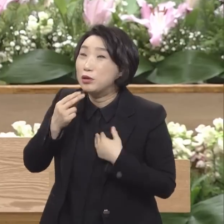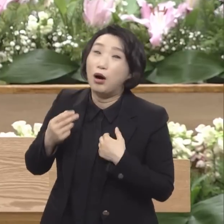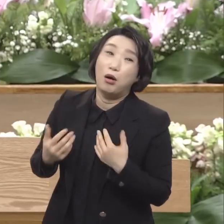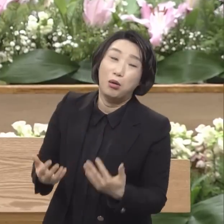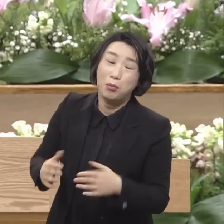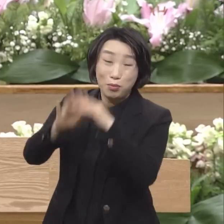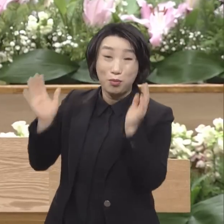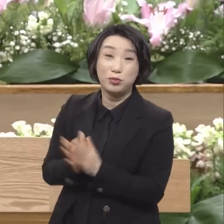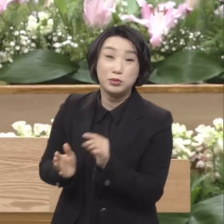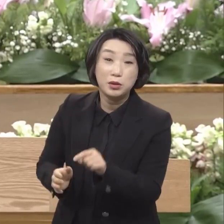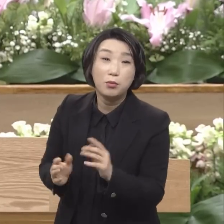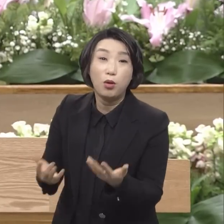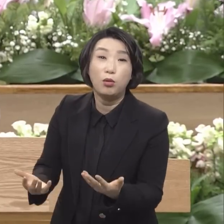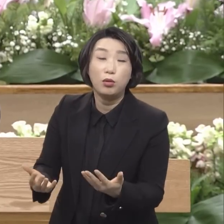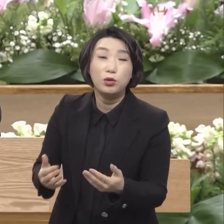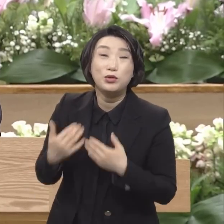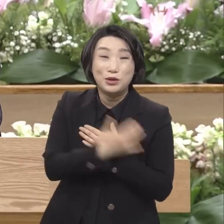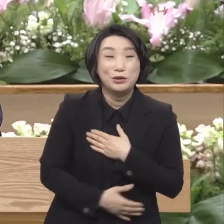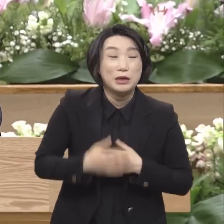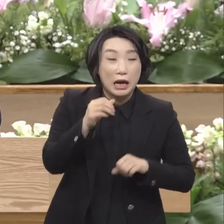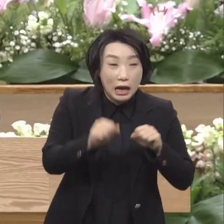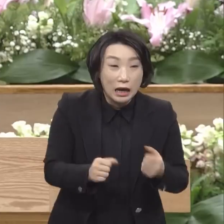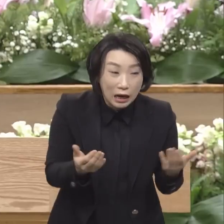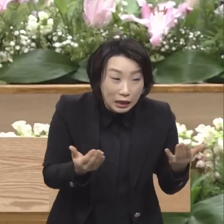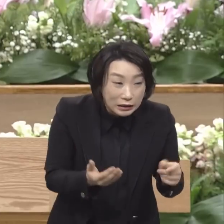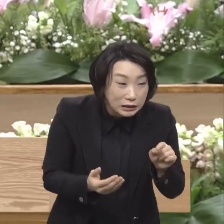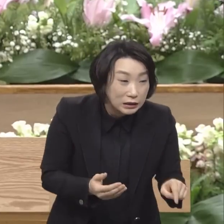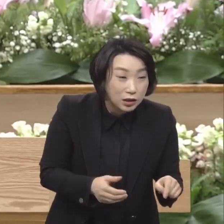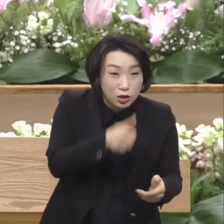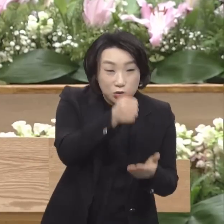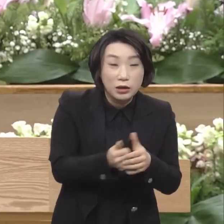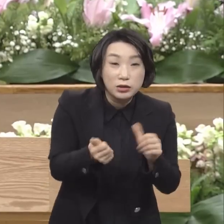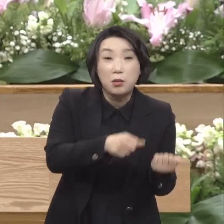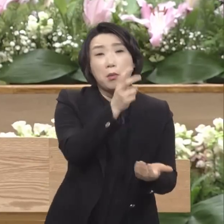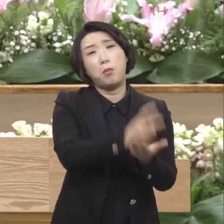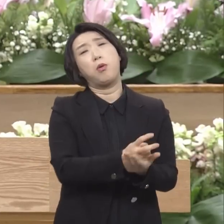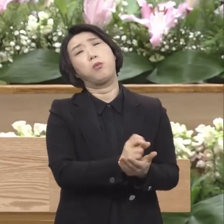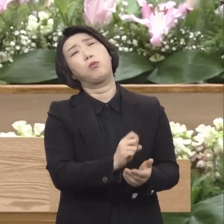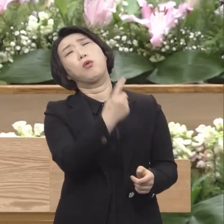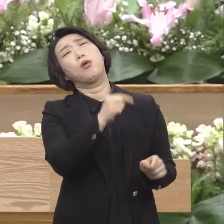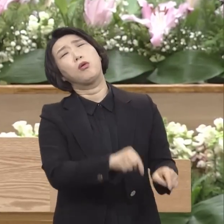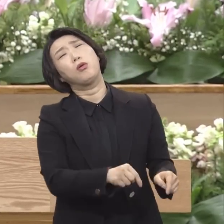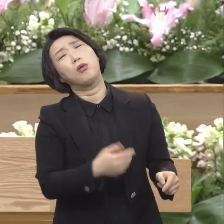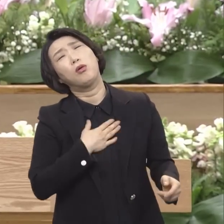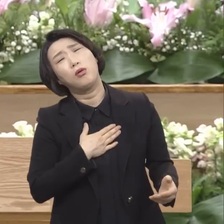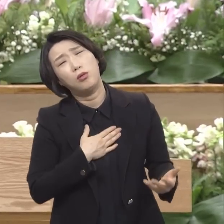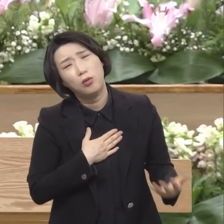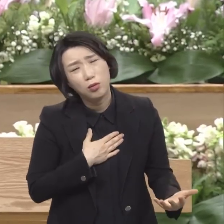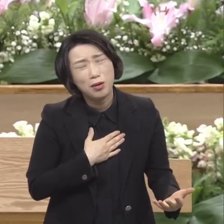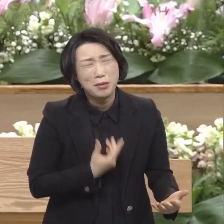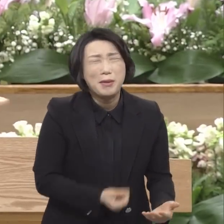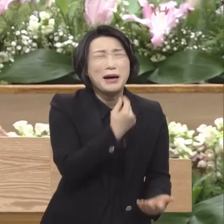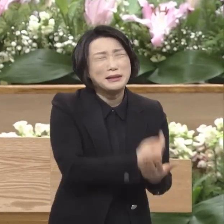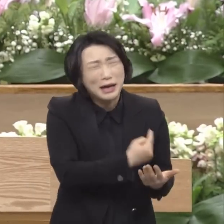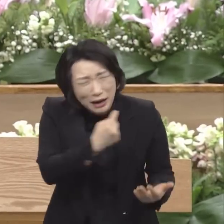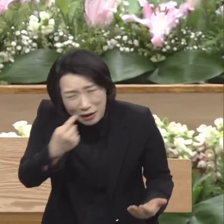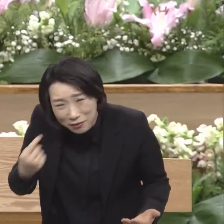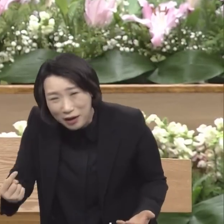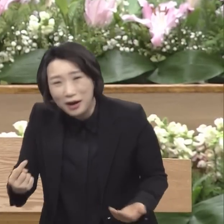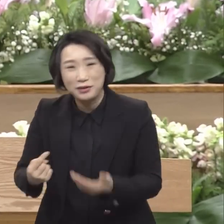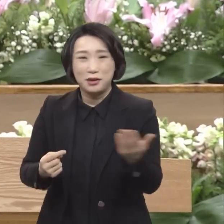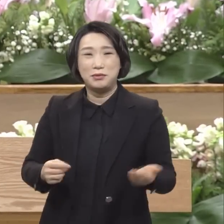이것들이 다 육신이 하고 있는 죄와 사망의 법인데 빨리